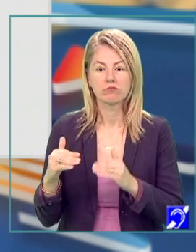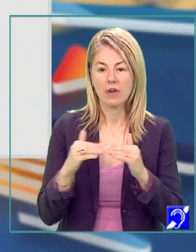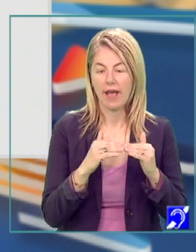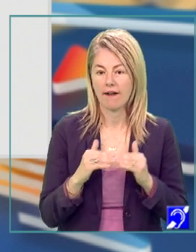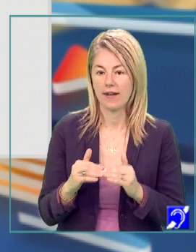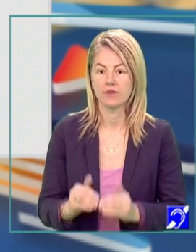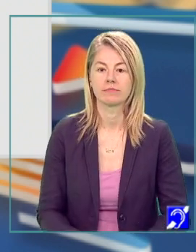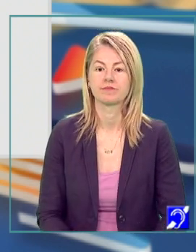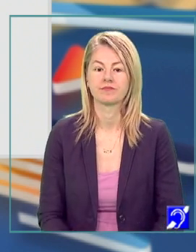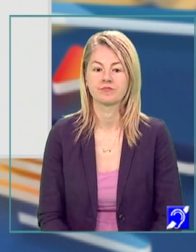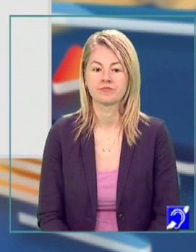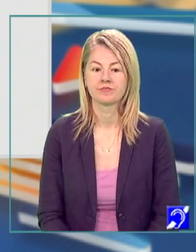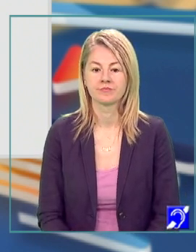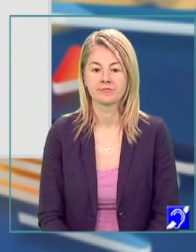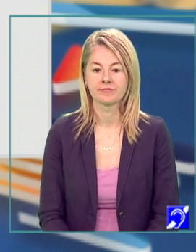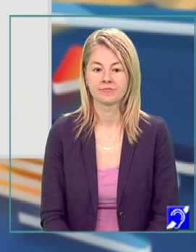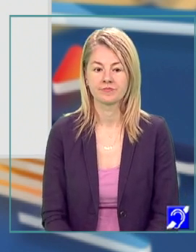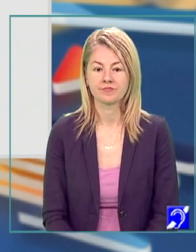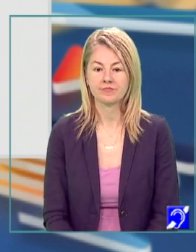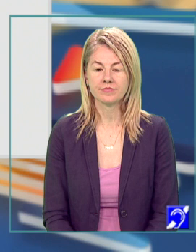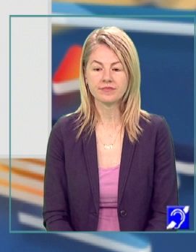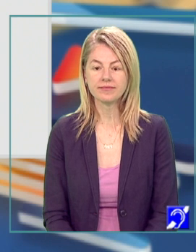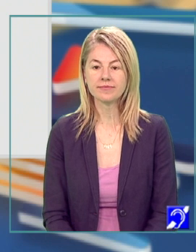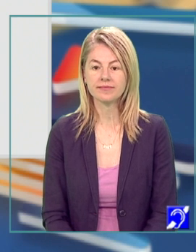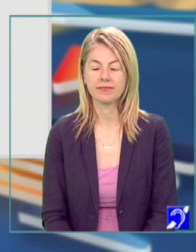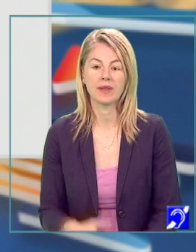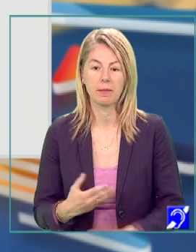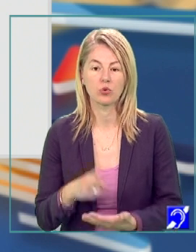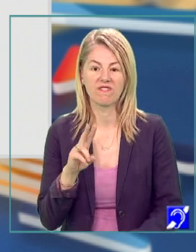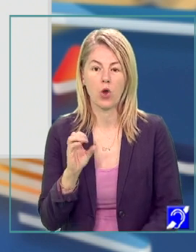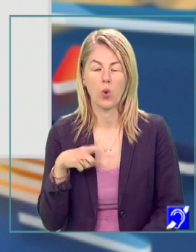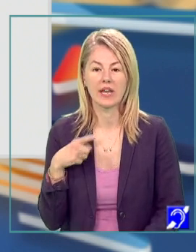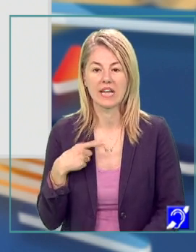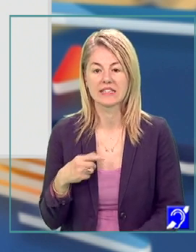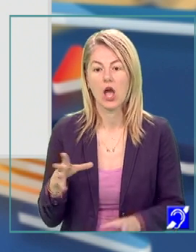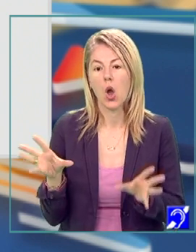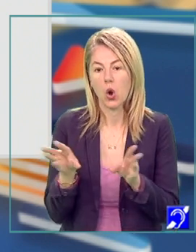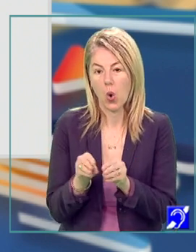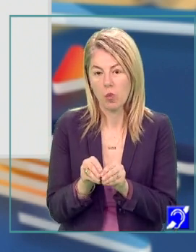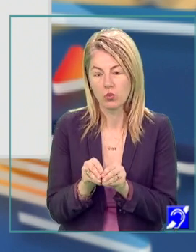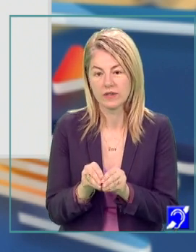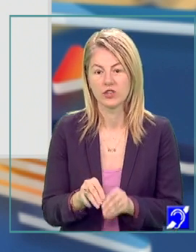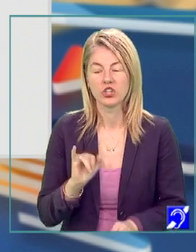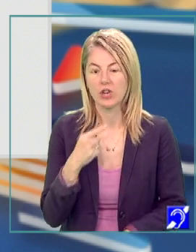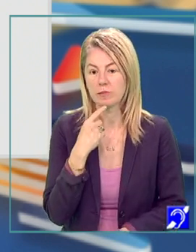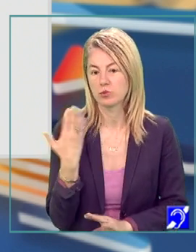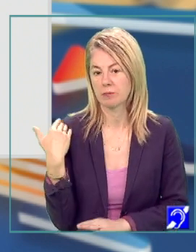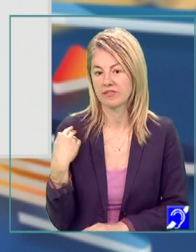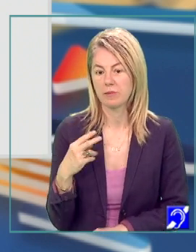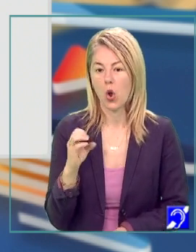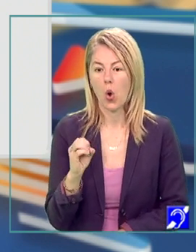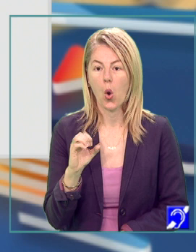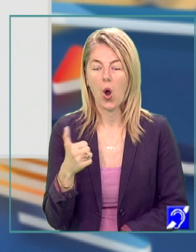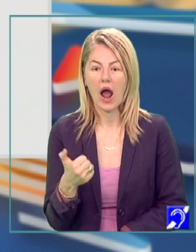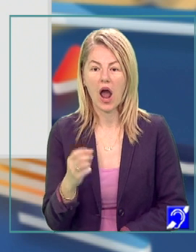conform cazului de congruență catetă-catetă. Pentru că VO este latură comună și, cum am spus mai devreme, OA, OB